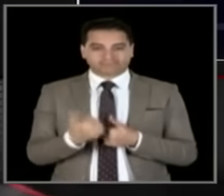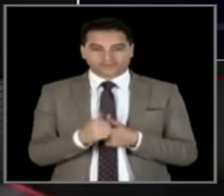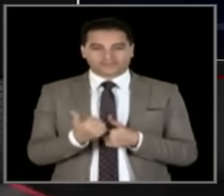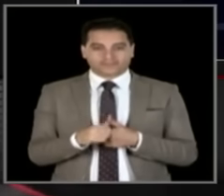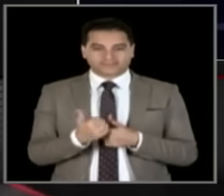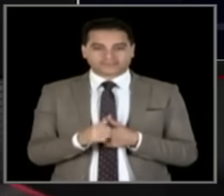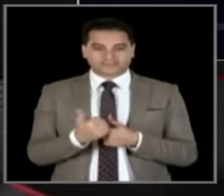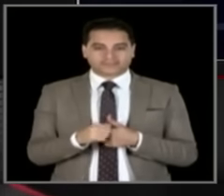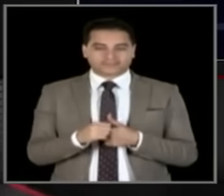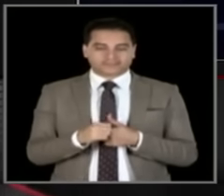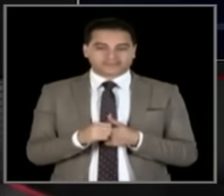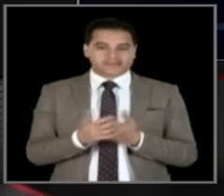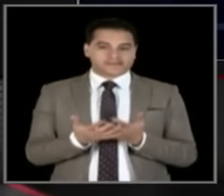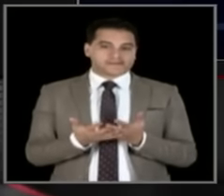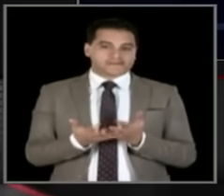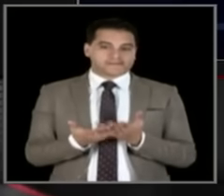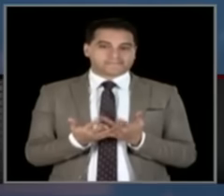وفاضل 7 ثواني.